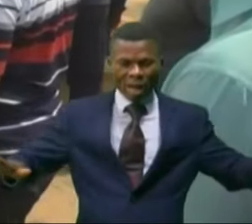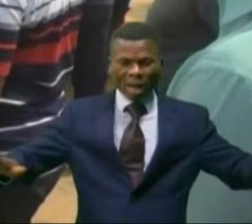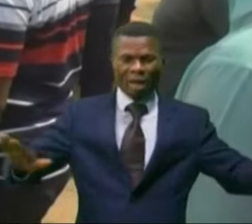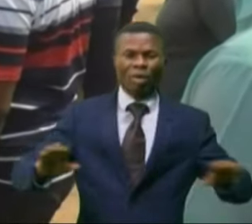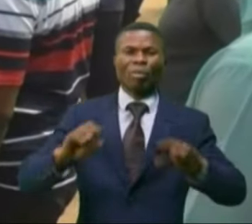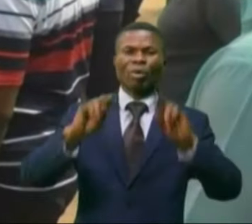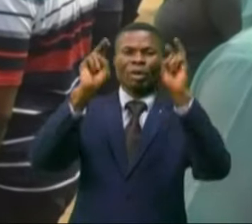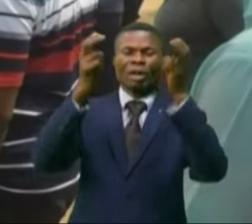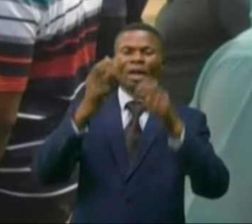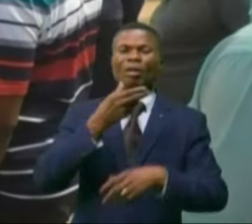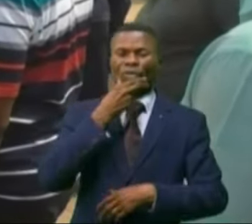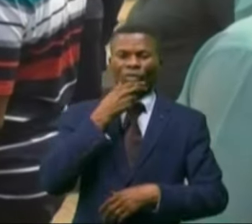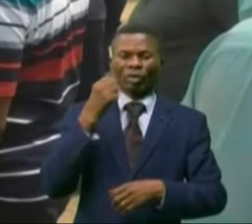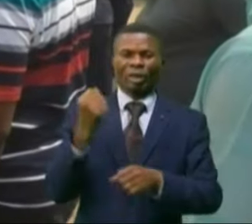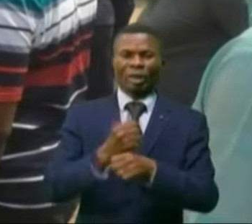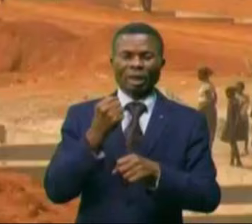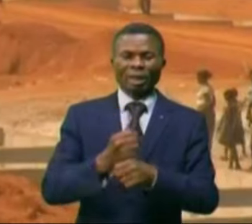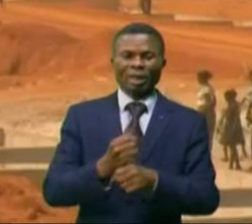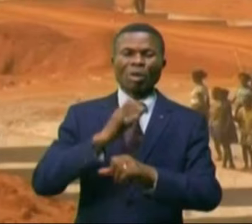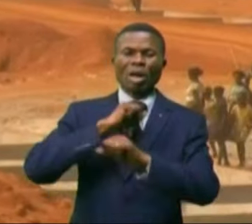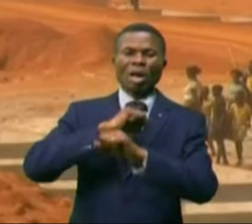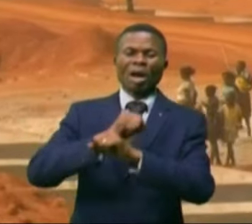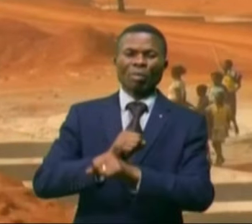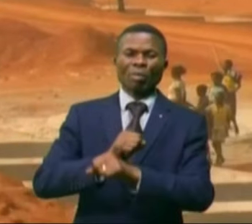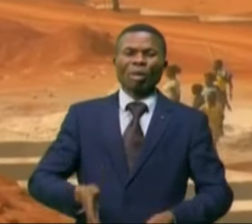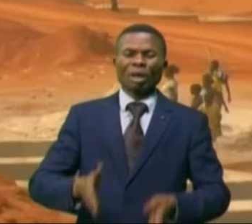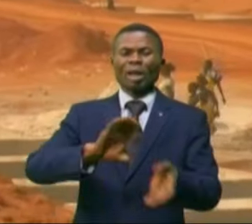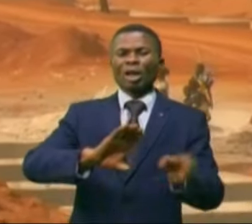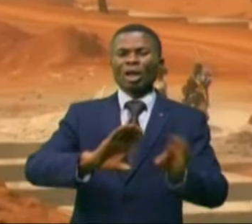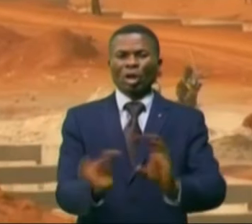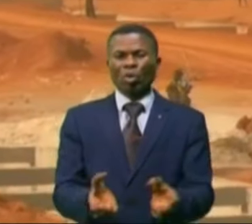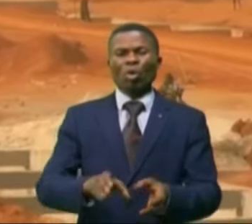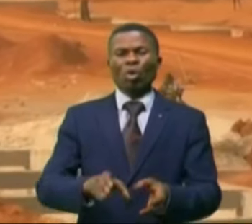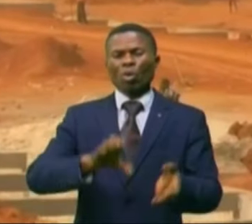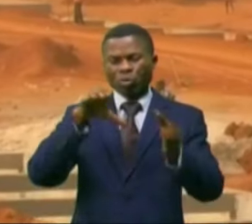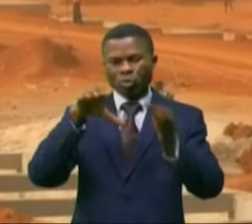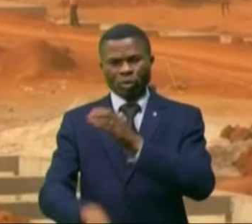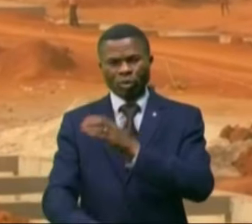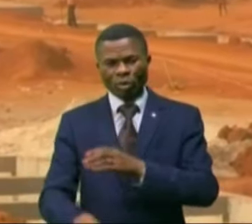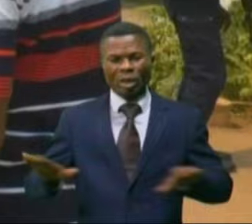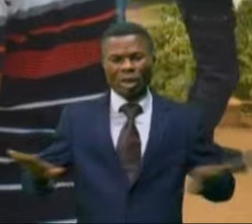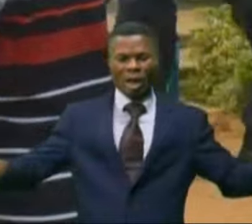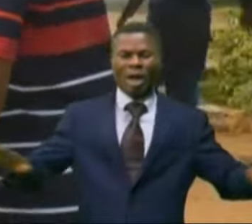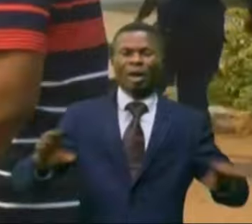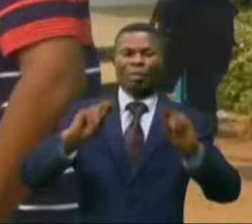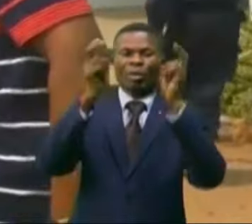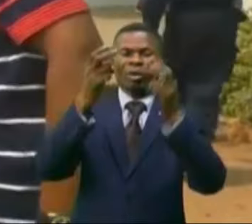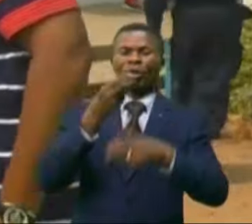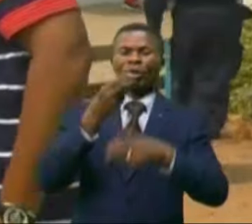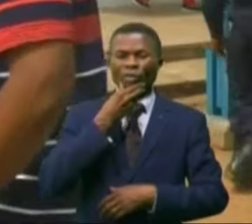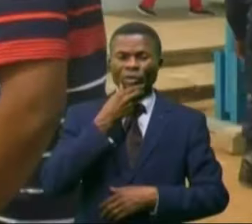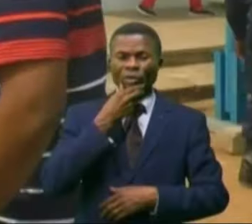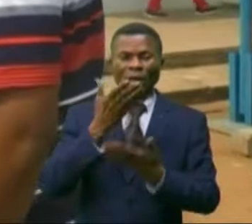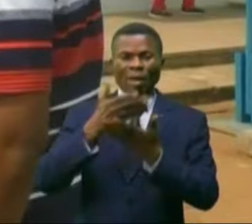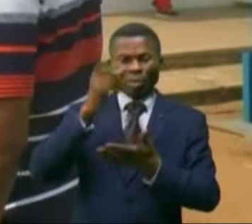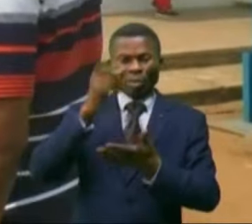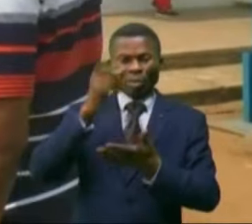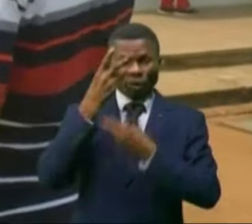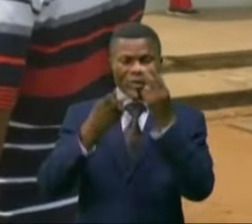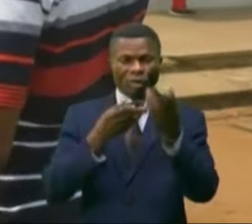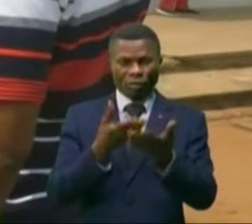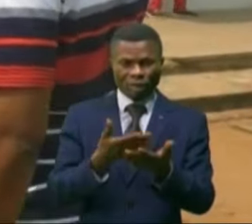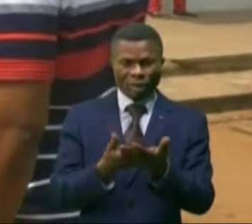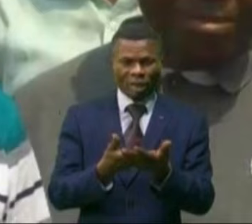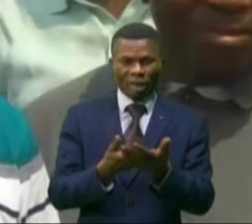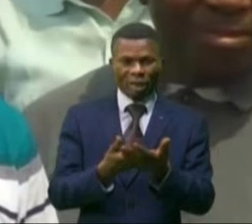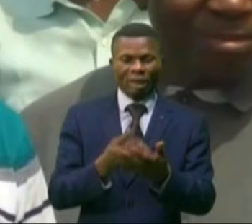les travaux de lutte anti-érosive sur Monseigneur Kongolo. À l'aéroport de Mbujimayi, première étape de cette visite